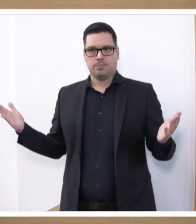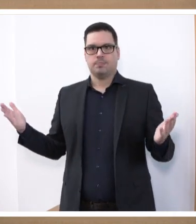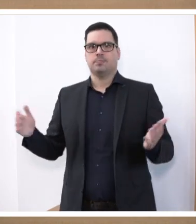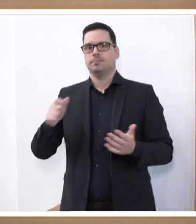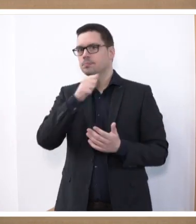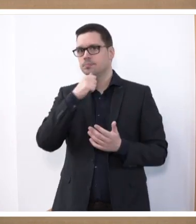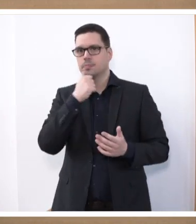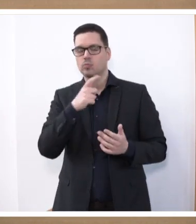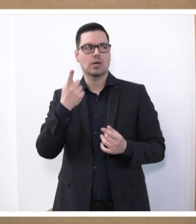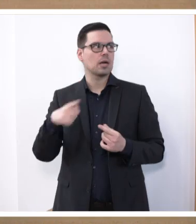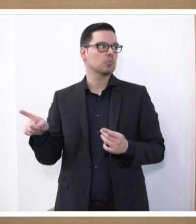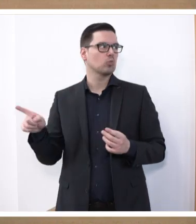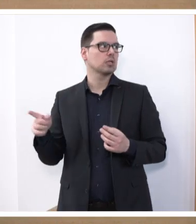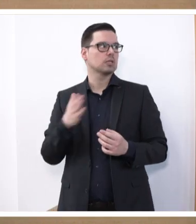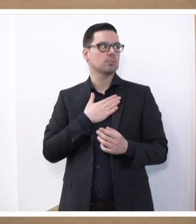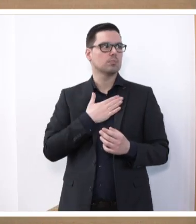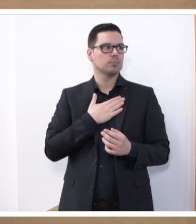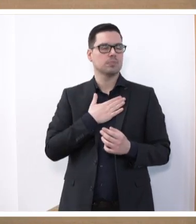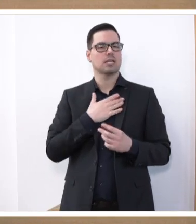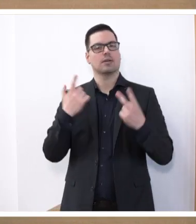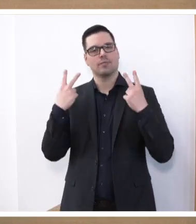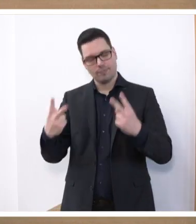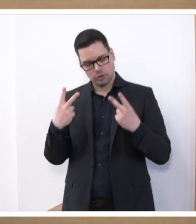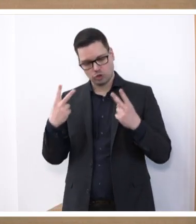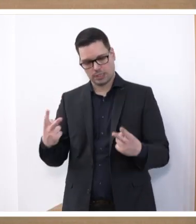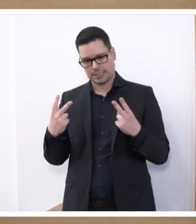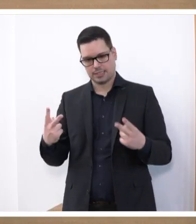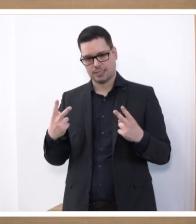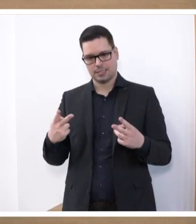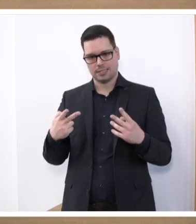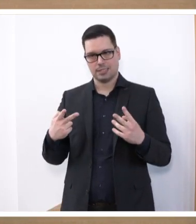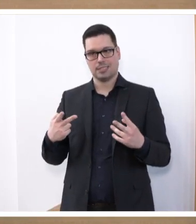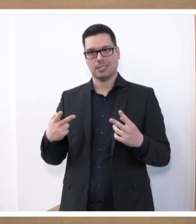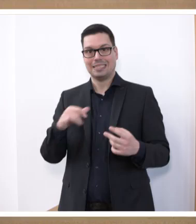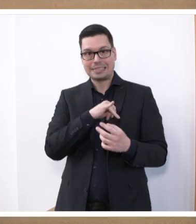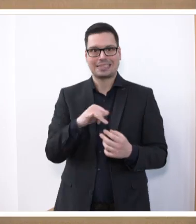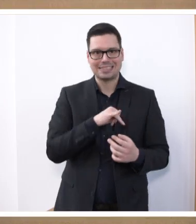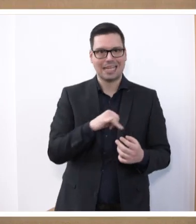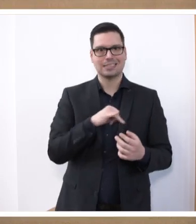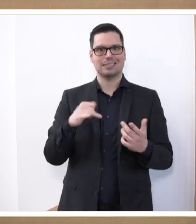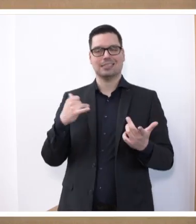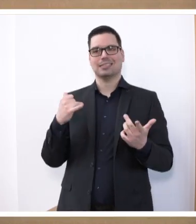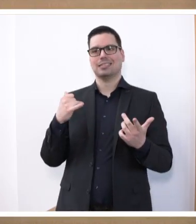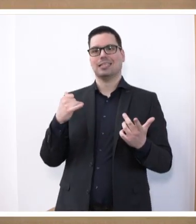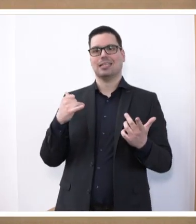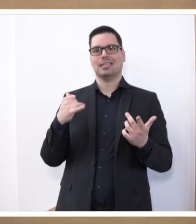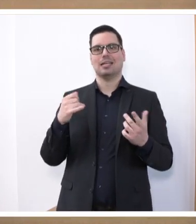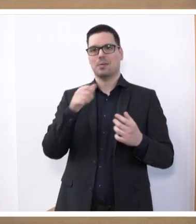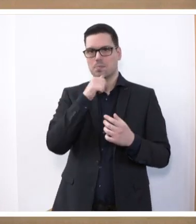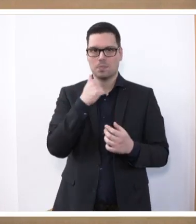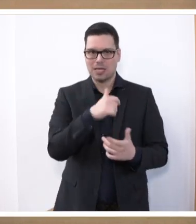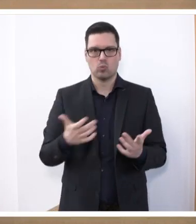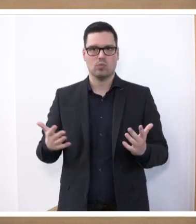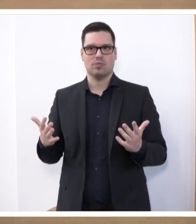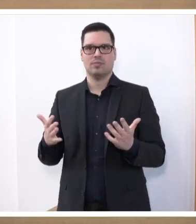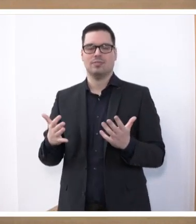Abgeordneten das ist mir persönlich auch noch mal wichtig zu betonen das ist ein sehr spannender ein sehr interessanter ein sehr erfüllender Beruf und